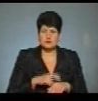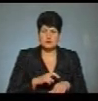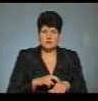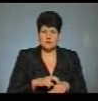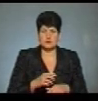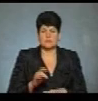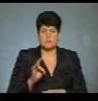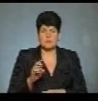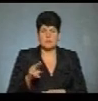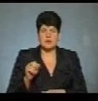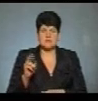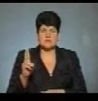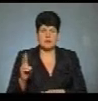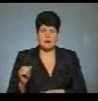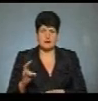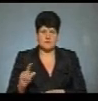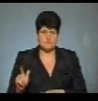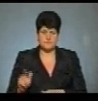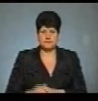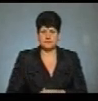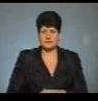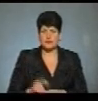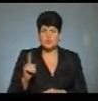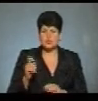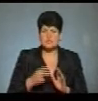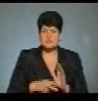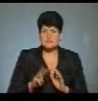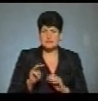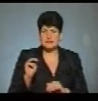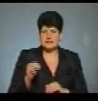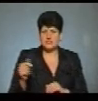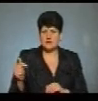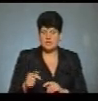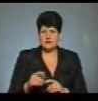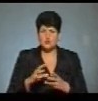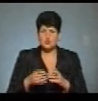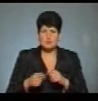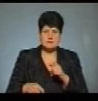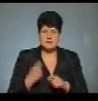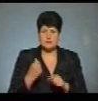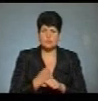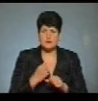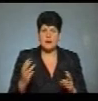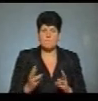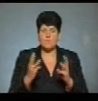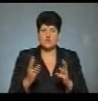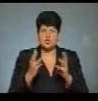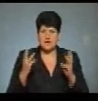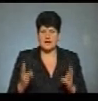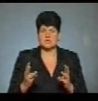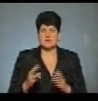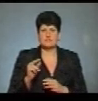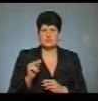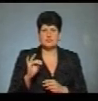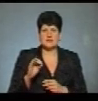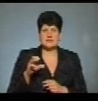лікарні Роман Пацкань. 173 тисячі гривень – сума збитків, які завдала пожежа в Чистилівському орнітологічному